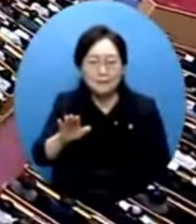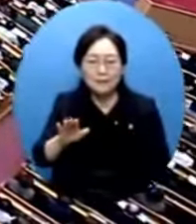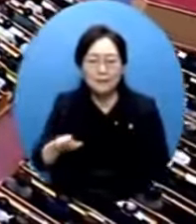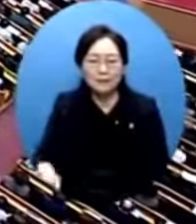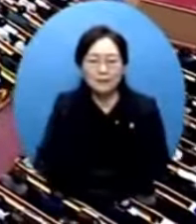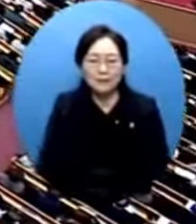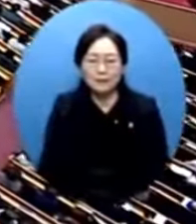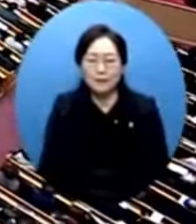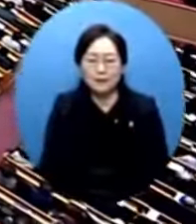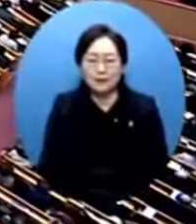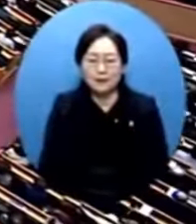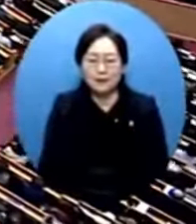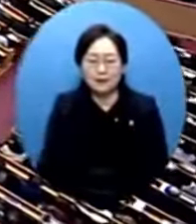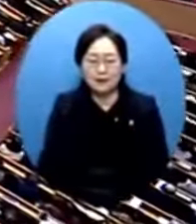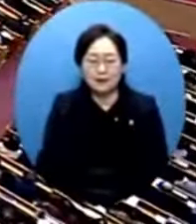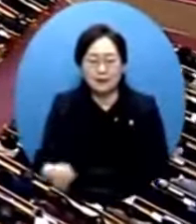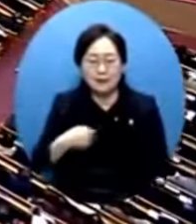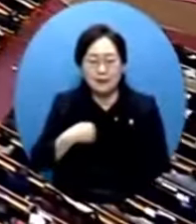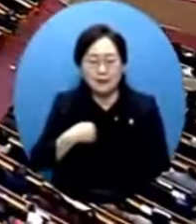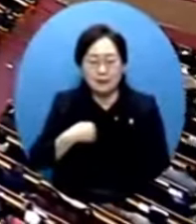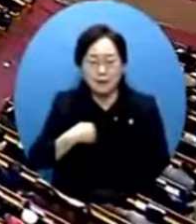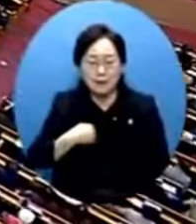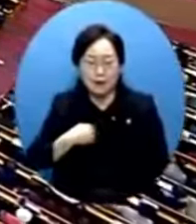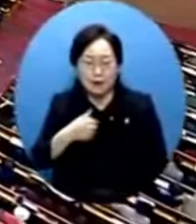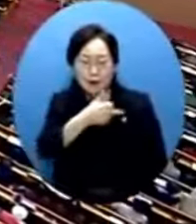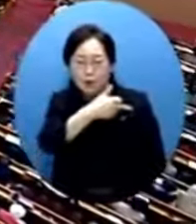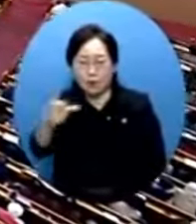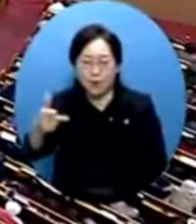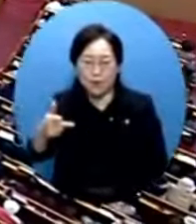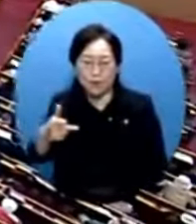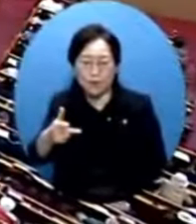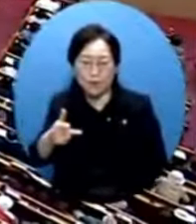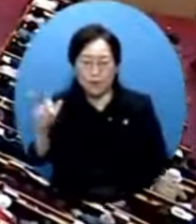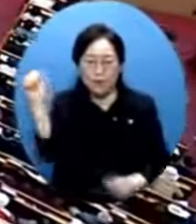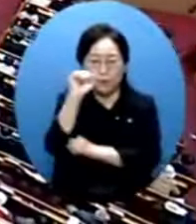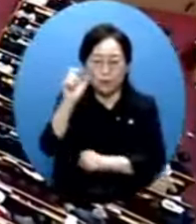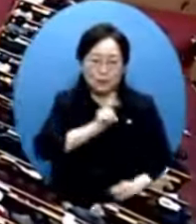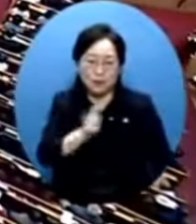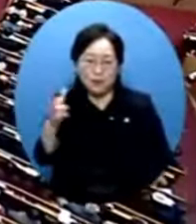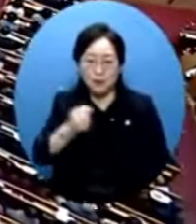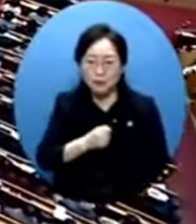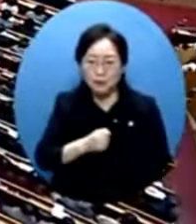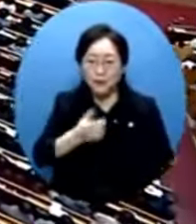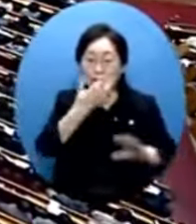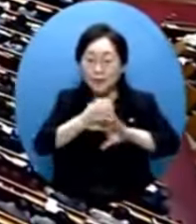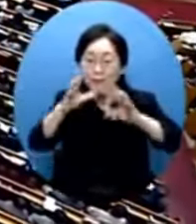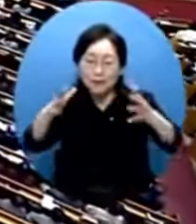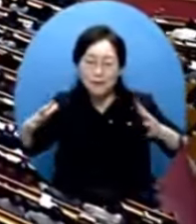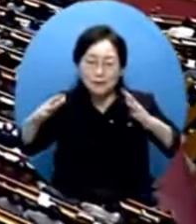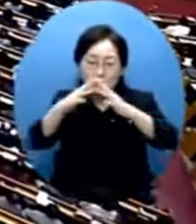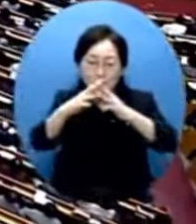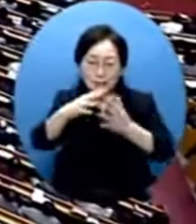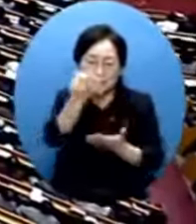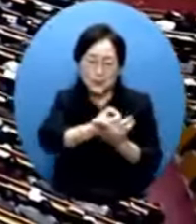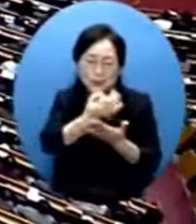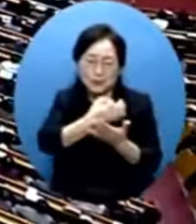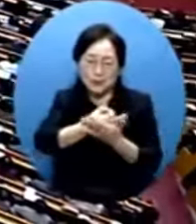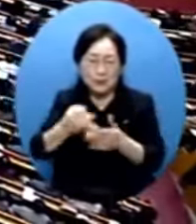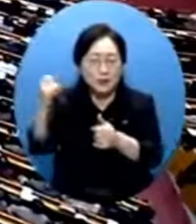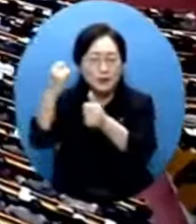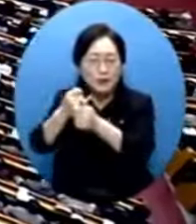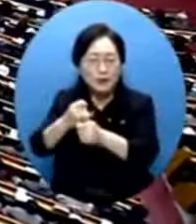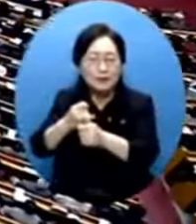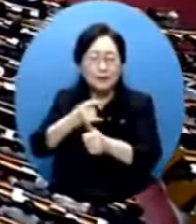앞으로 대종 운전면허 취득해서 해외 건설자료 나갔다 들어와서 결혼도 하고